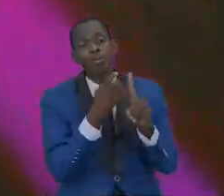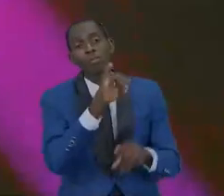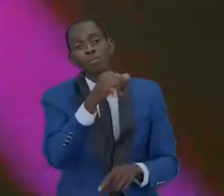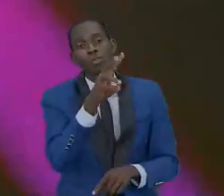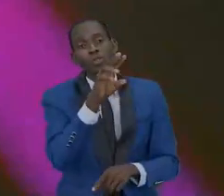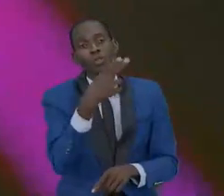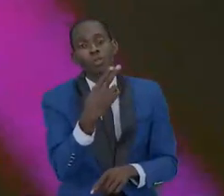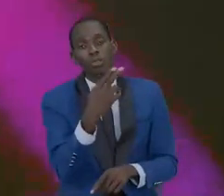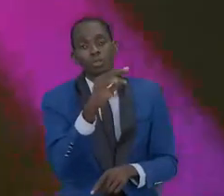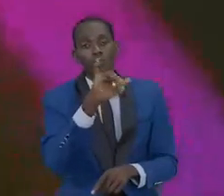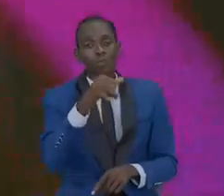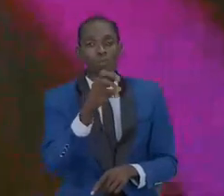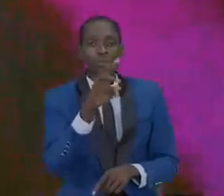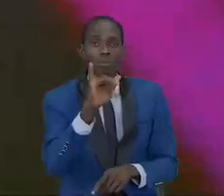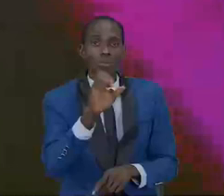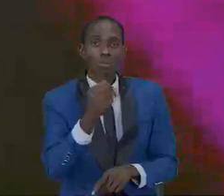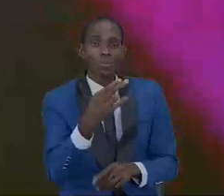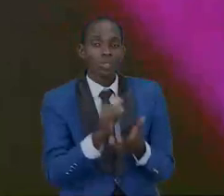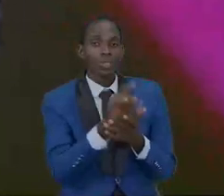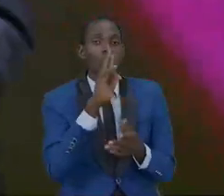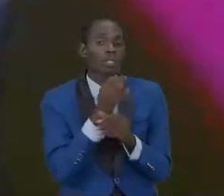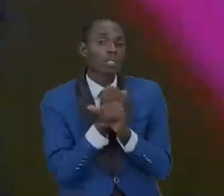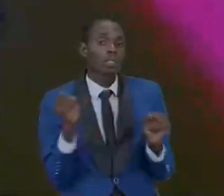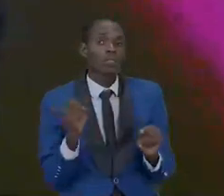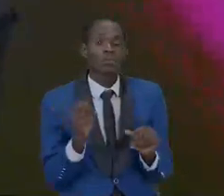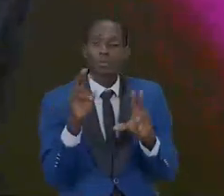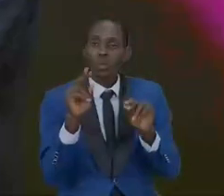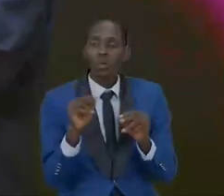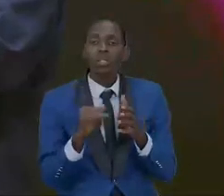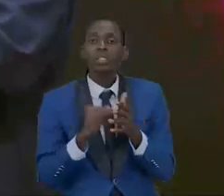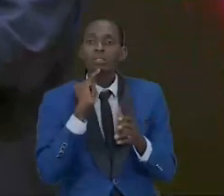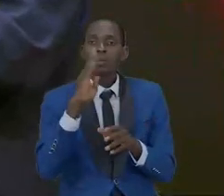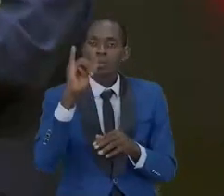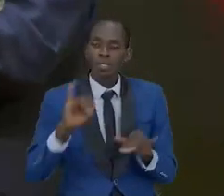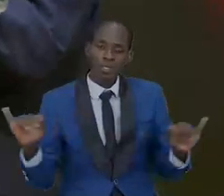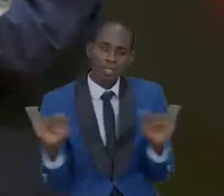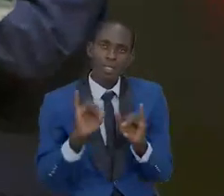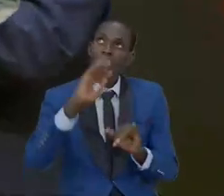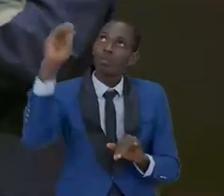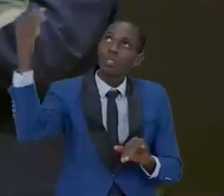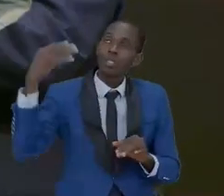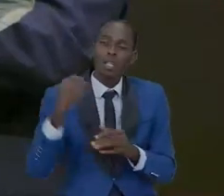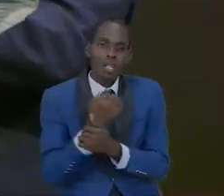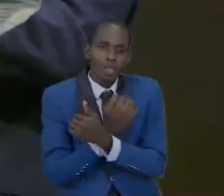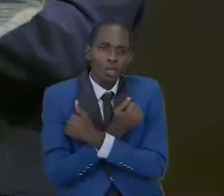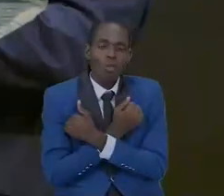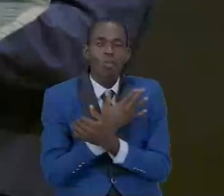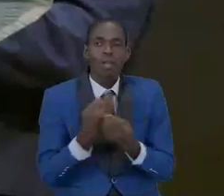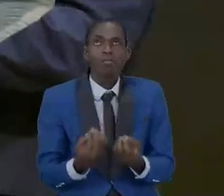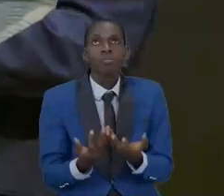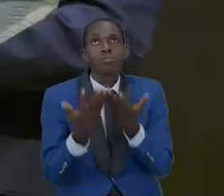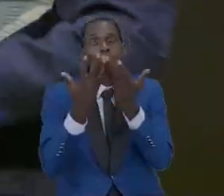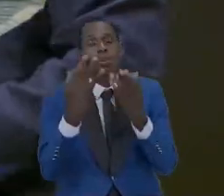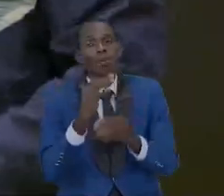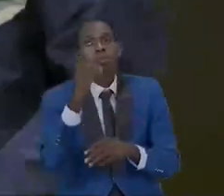païen que il n'est pas sauvé mais c'est par la même grâce c'est par le même amour de Dieu et c'est pas le même sacrifice de notre Seigneur